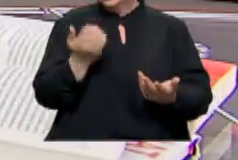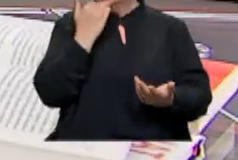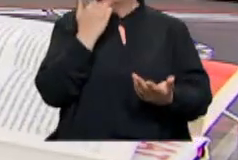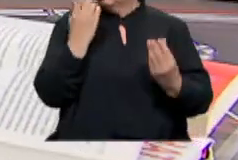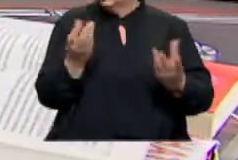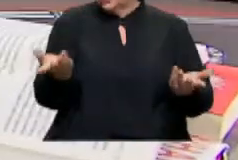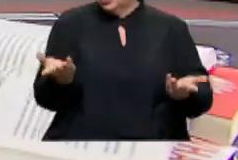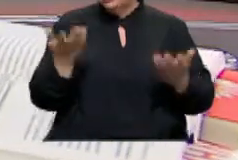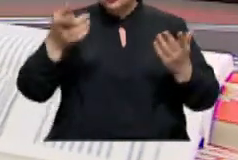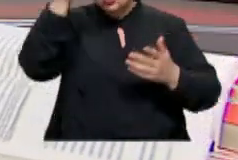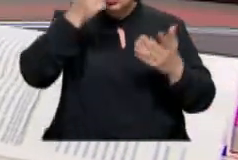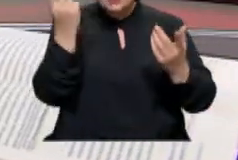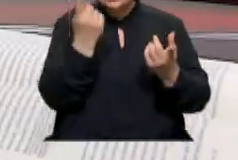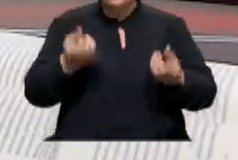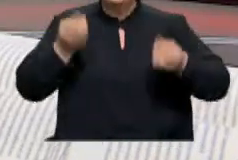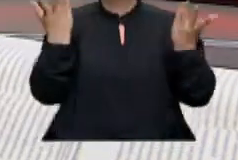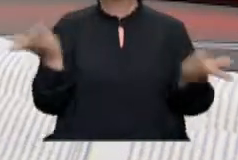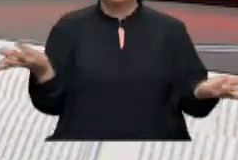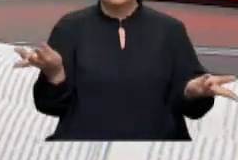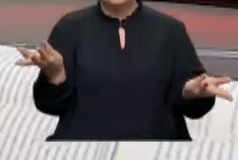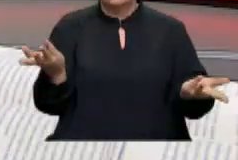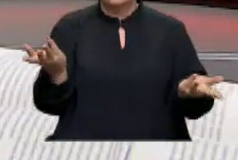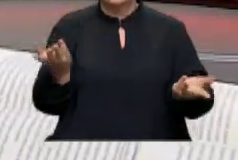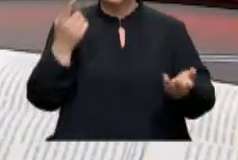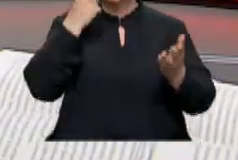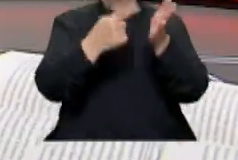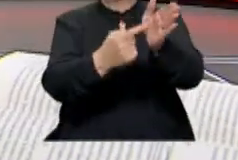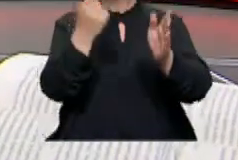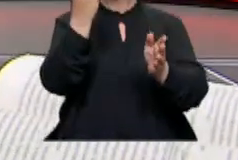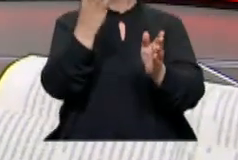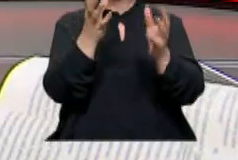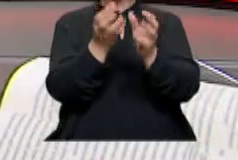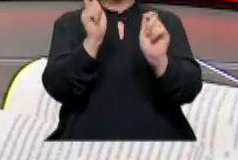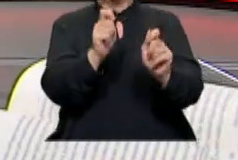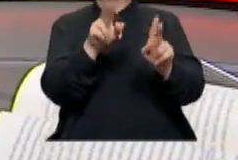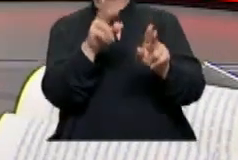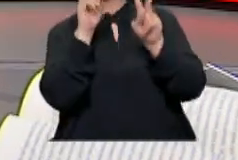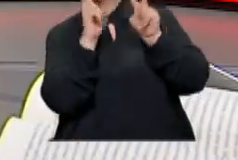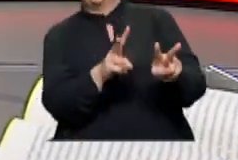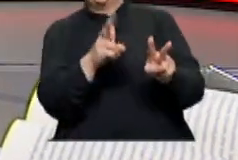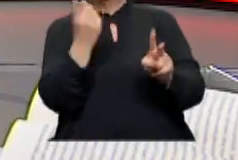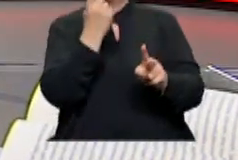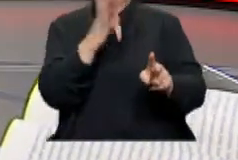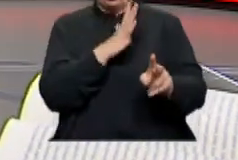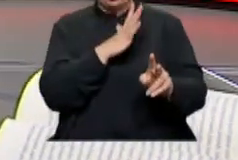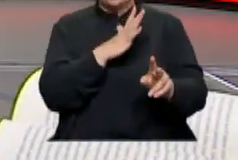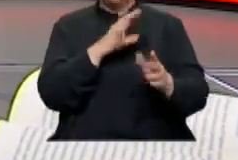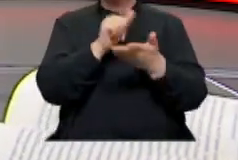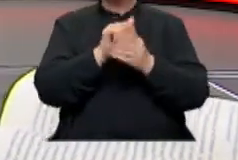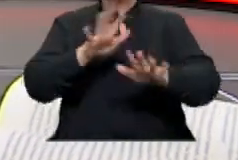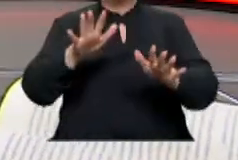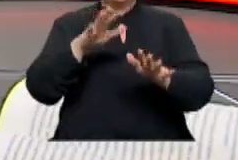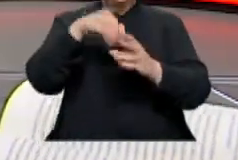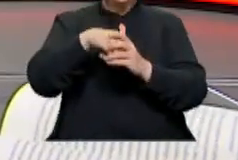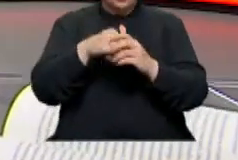olacaksa. Ya bu ülke artık bir şey üretmiyor. Göstermelik birkaç tane şey üretiyormuş gibi göründüğü şey var. Medyada